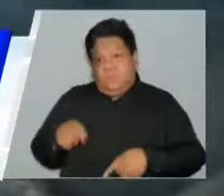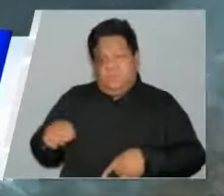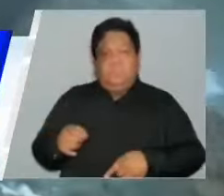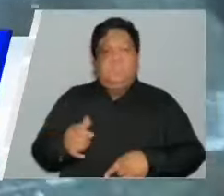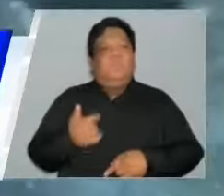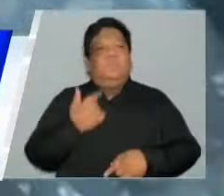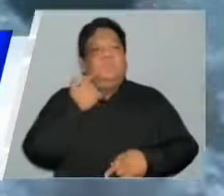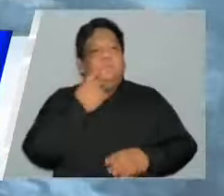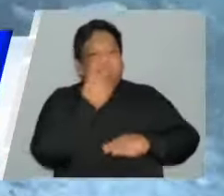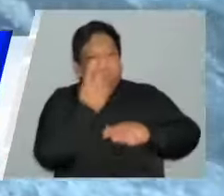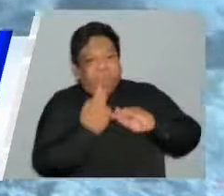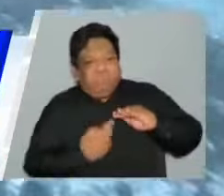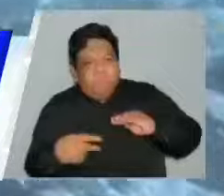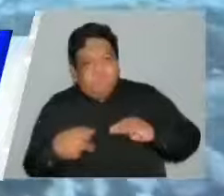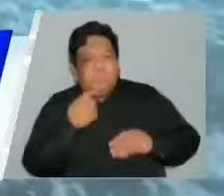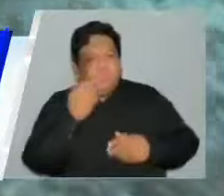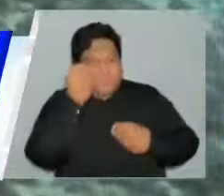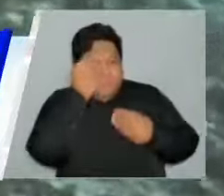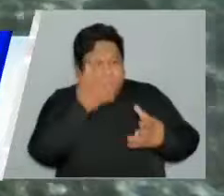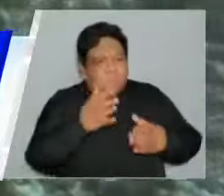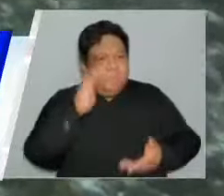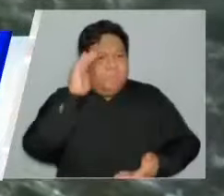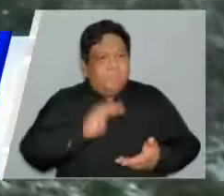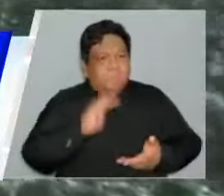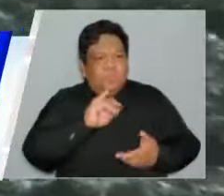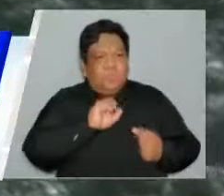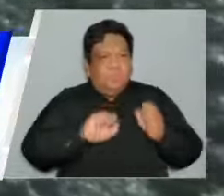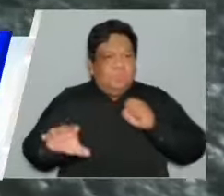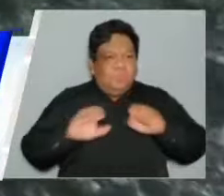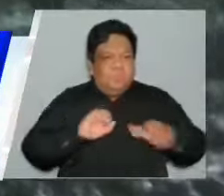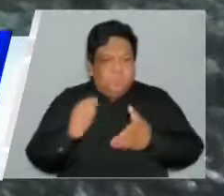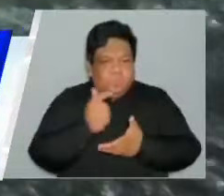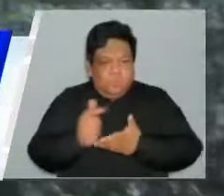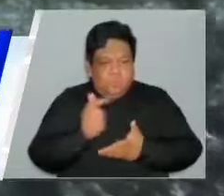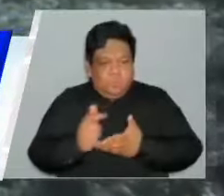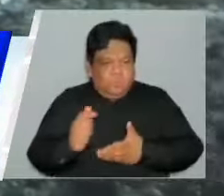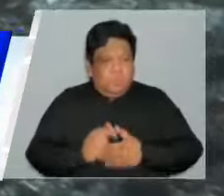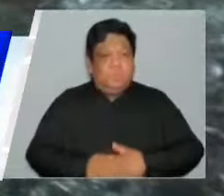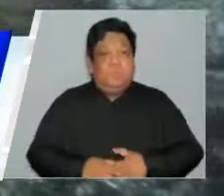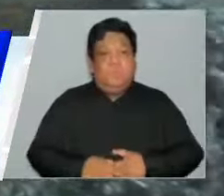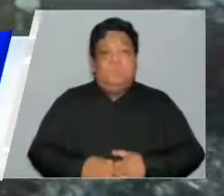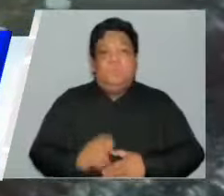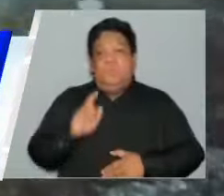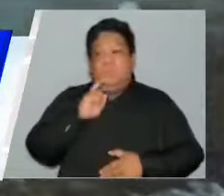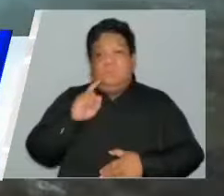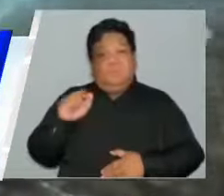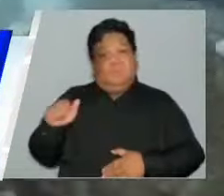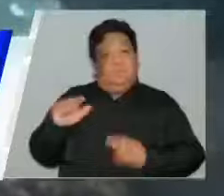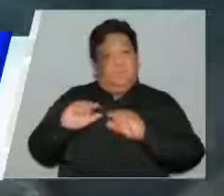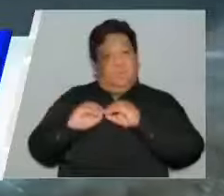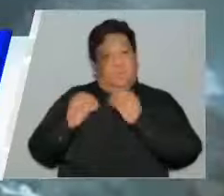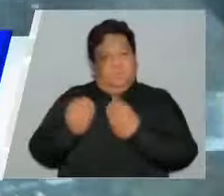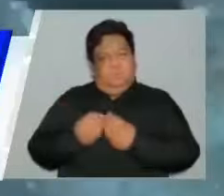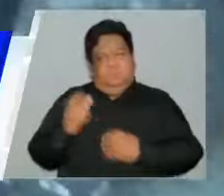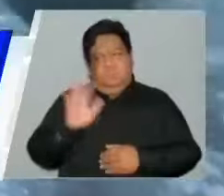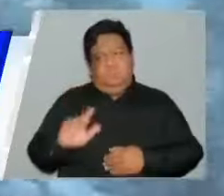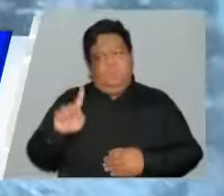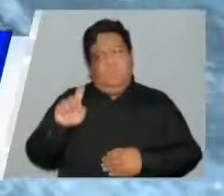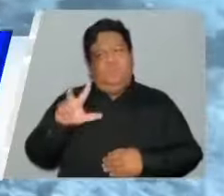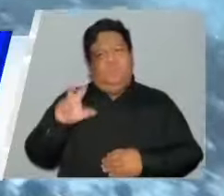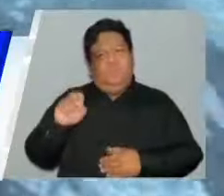na bawasan ang itinatapong basura. Ayon sa World Wide Fund for Nature, nasa 130,000 na tonelada ng plastic